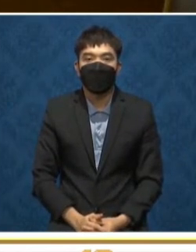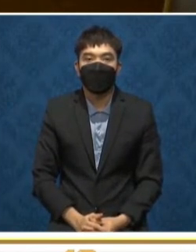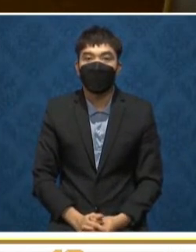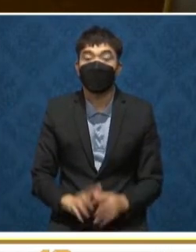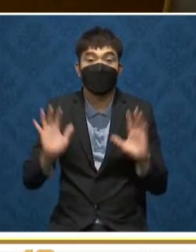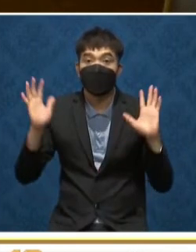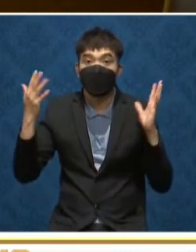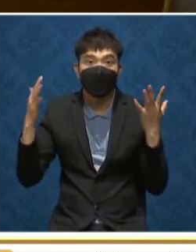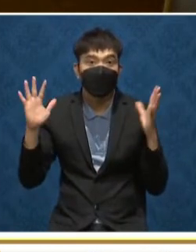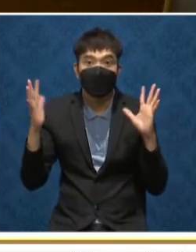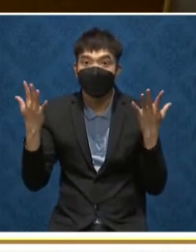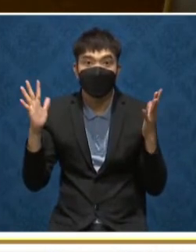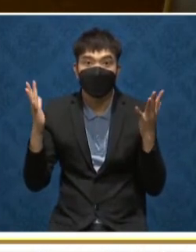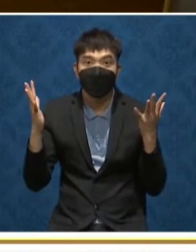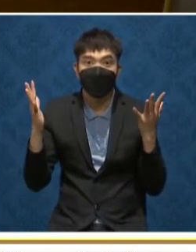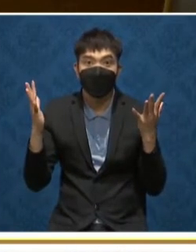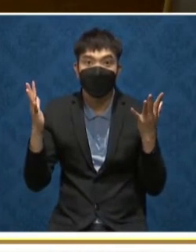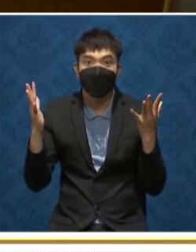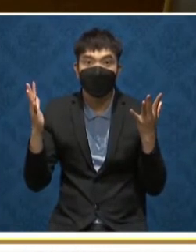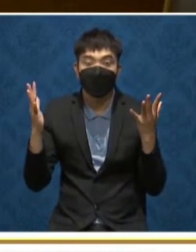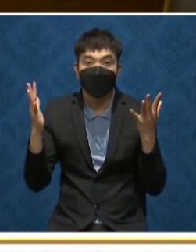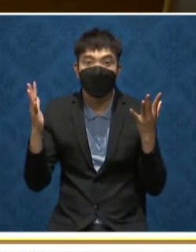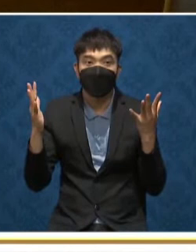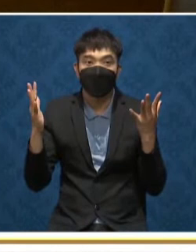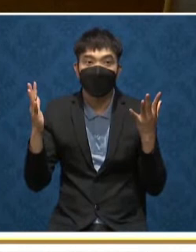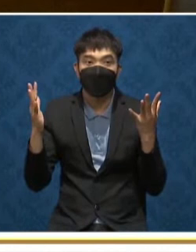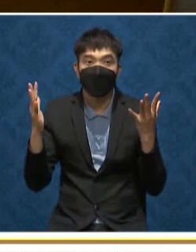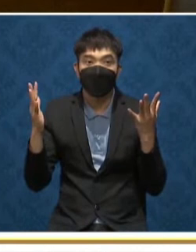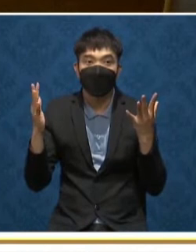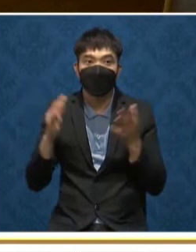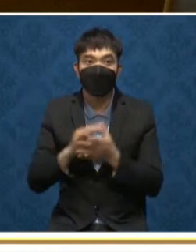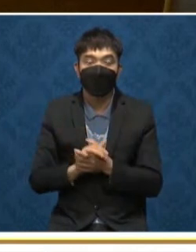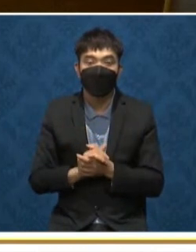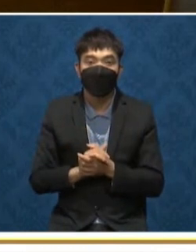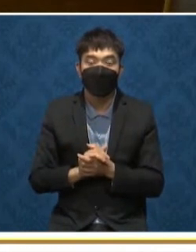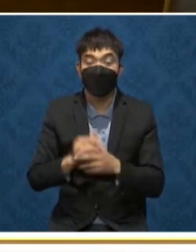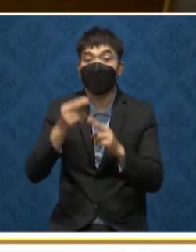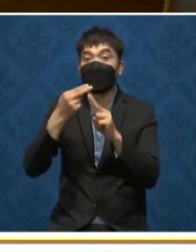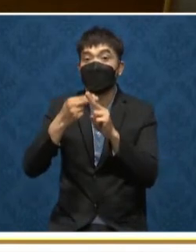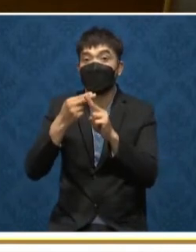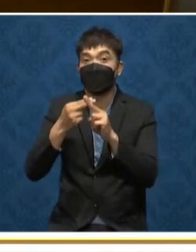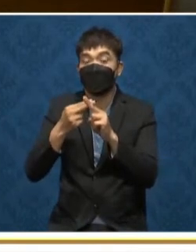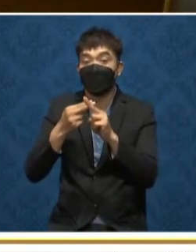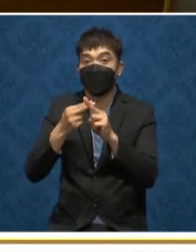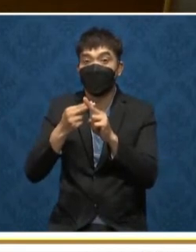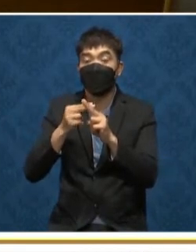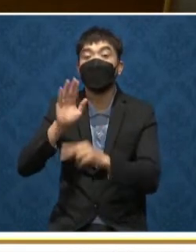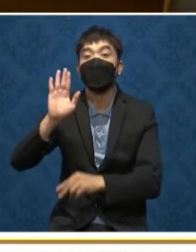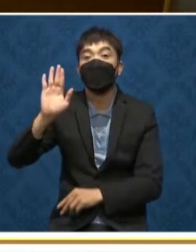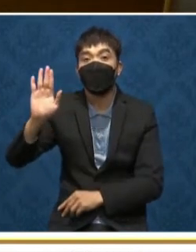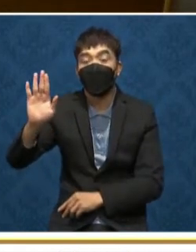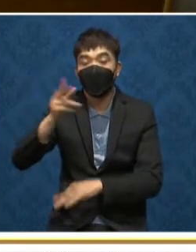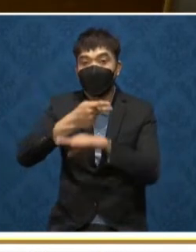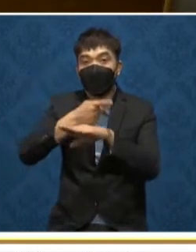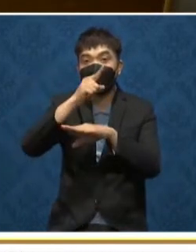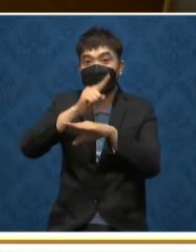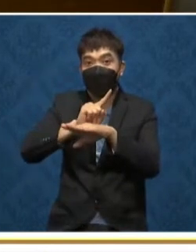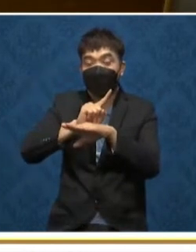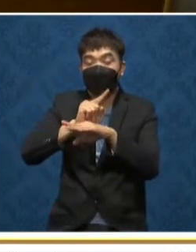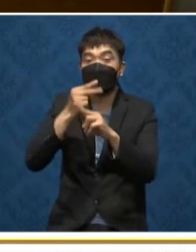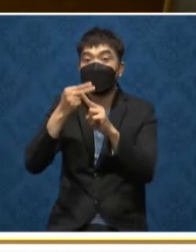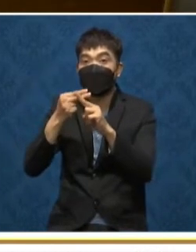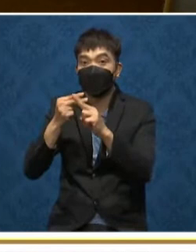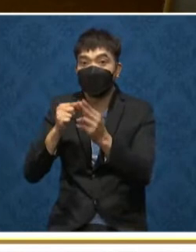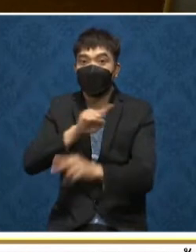ไม่มีนะครับก็มีการเสนอชื่อของท่านวันโมฮัมหมัดเรามาทาท่านเดียวนะ